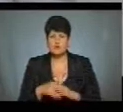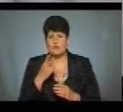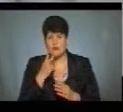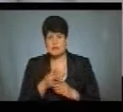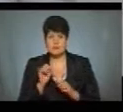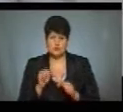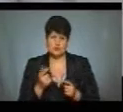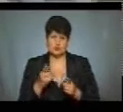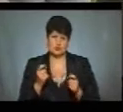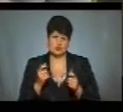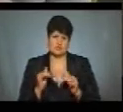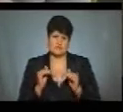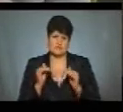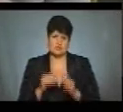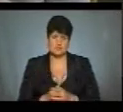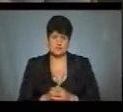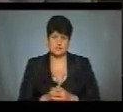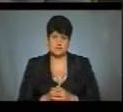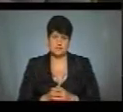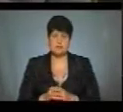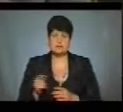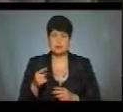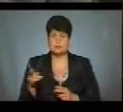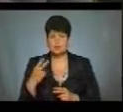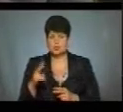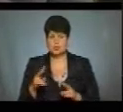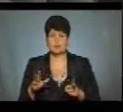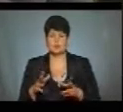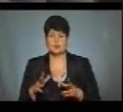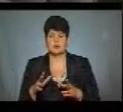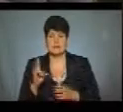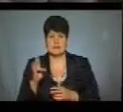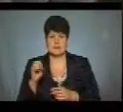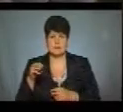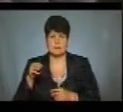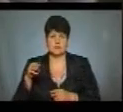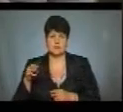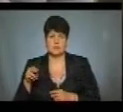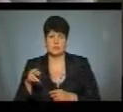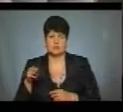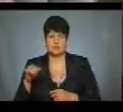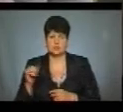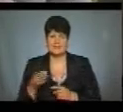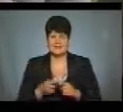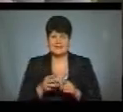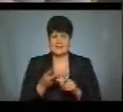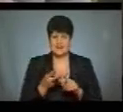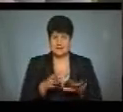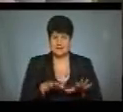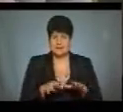бути десь трошечки завищені. Відкритий басейн Тернопільського клубу любителів загортовування і зимового плавання – це третя водойма, де